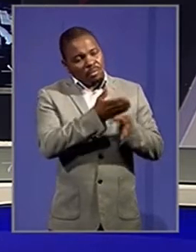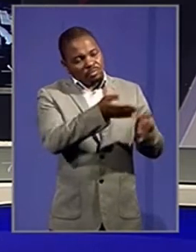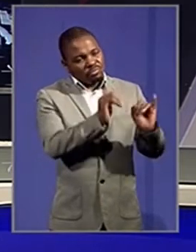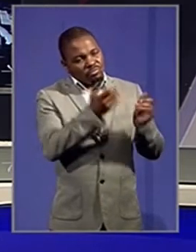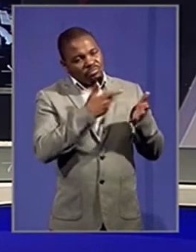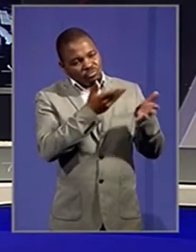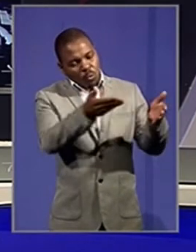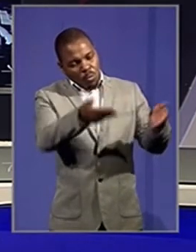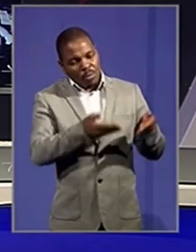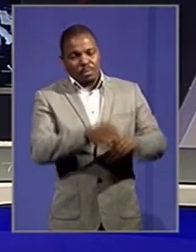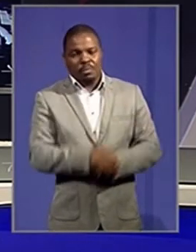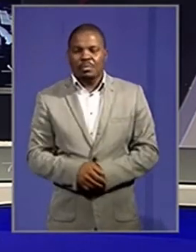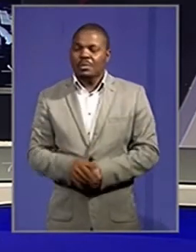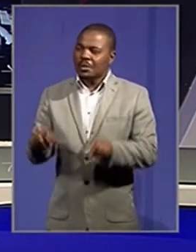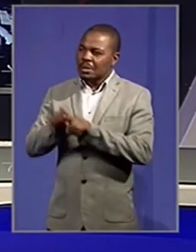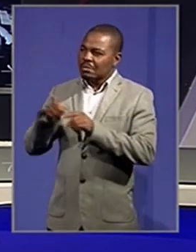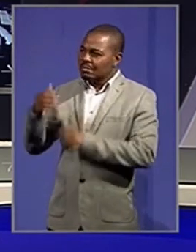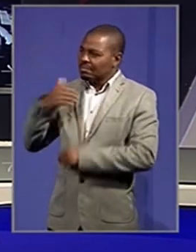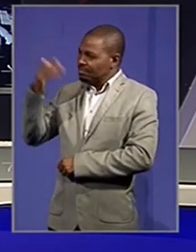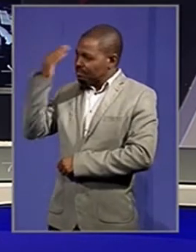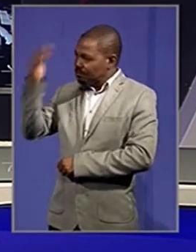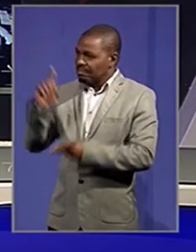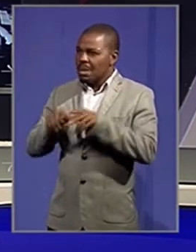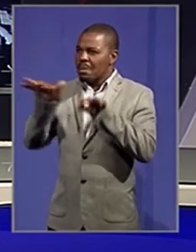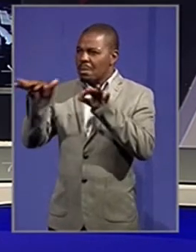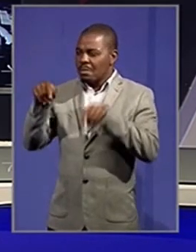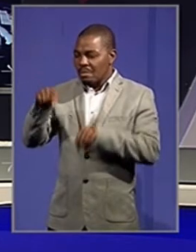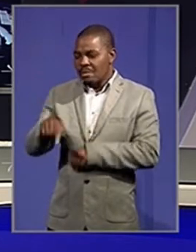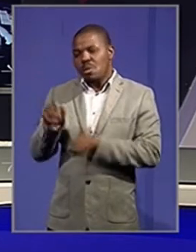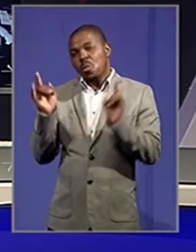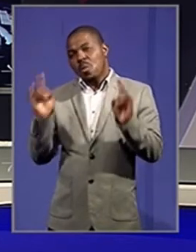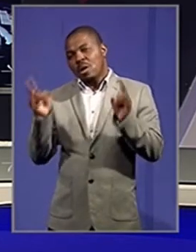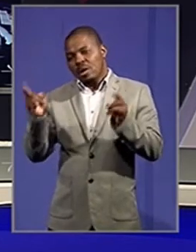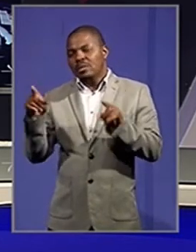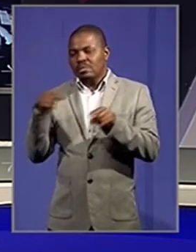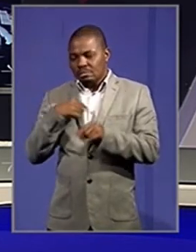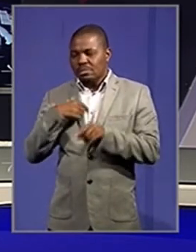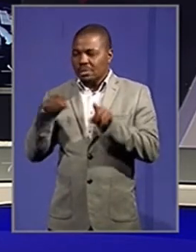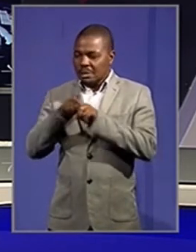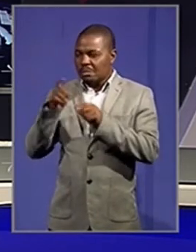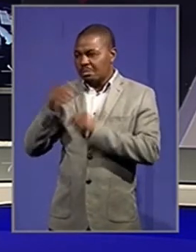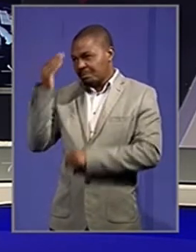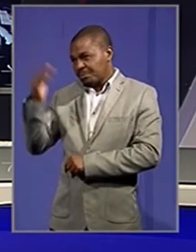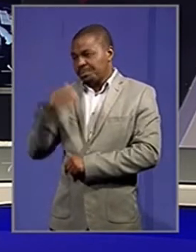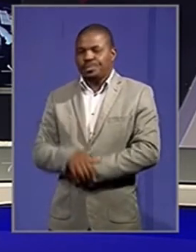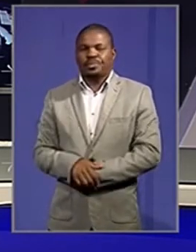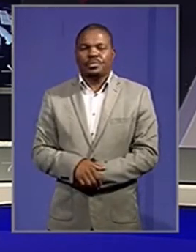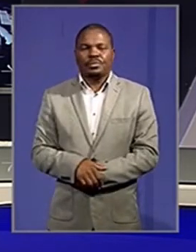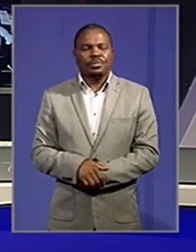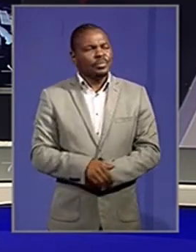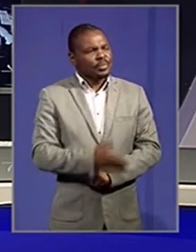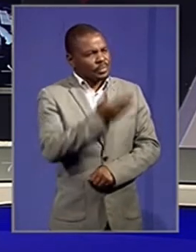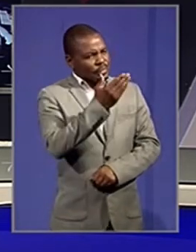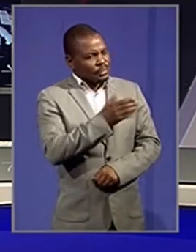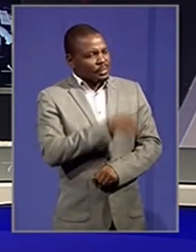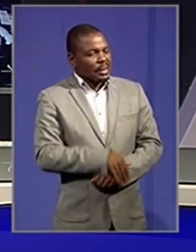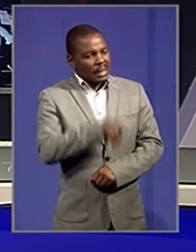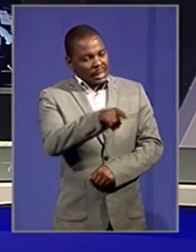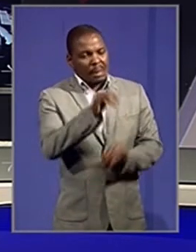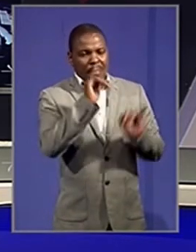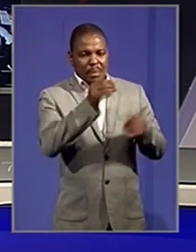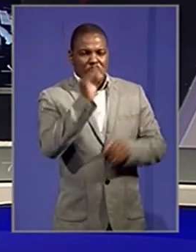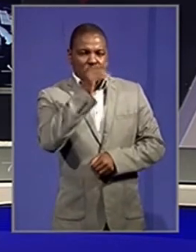Ako dumedise ngwana mme ke dumedise le ba mamedi le bona ba bui ba ha o letsatsi la kajeno. Ke ditaba tse nyamisang